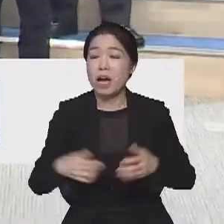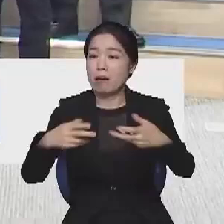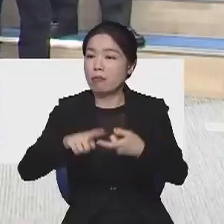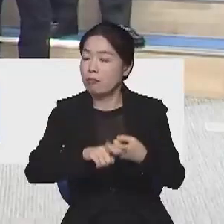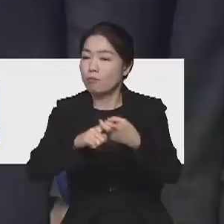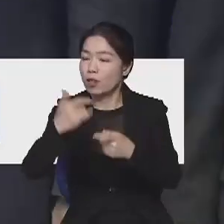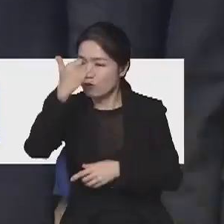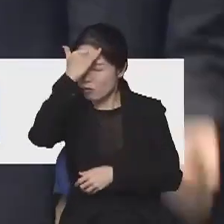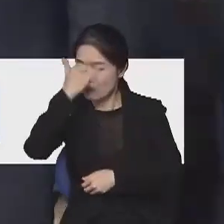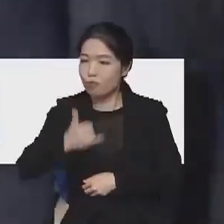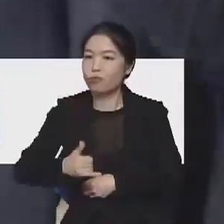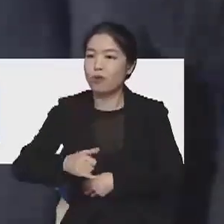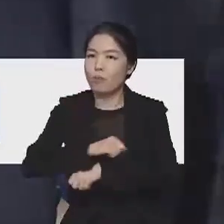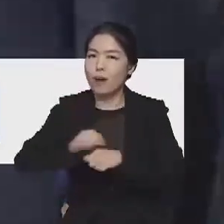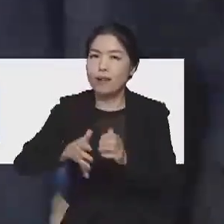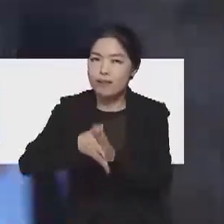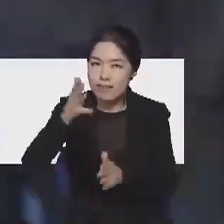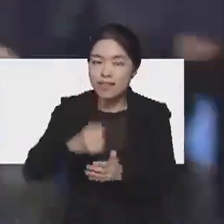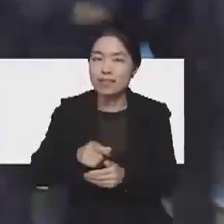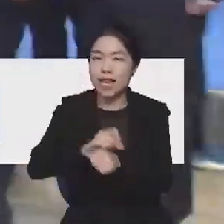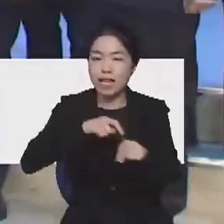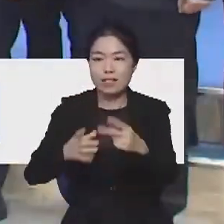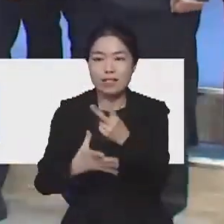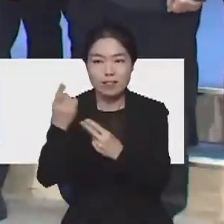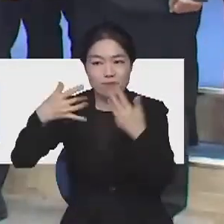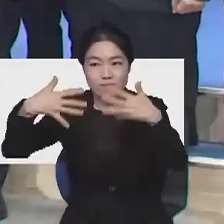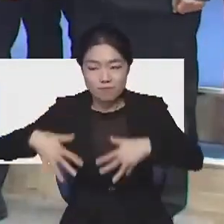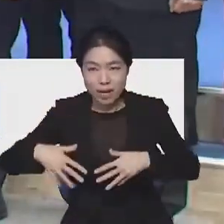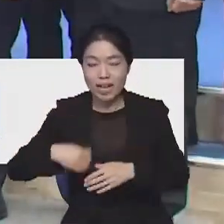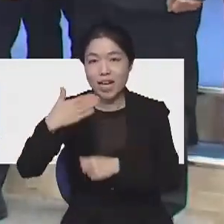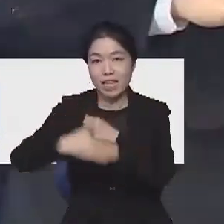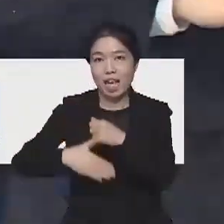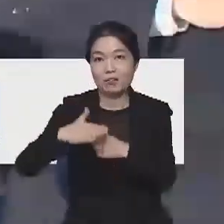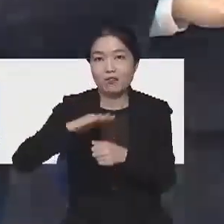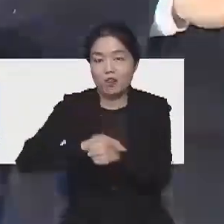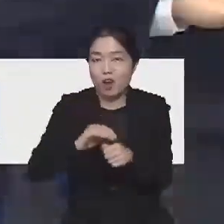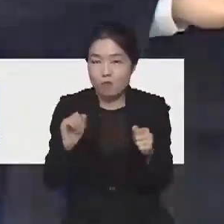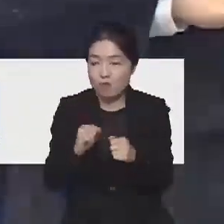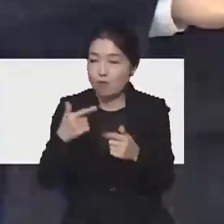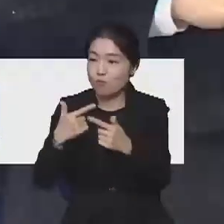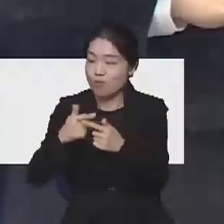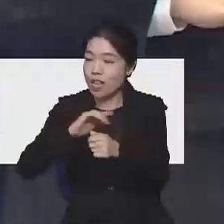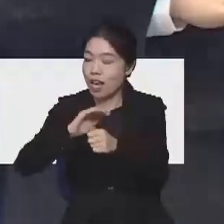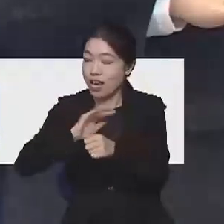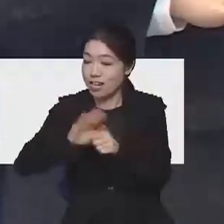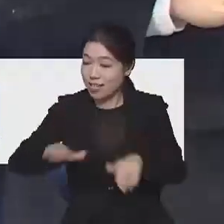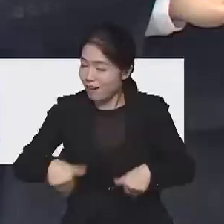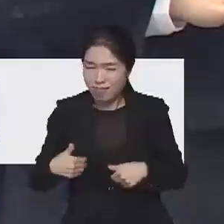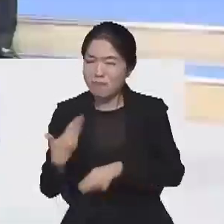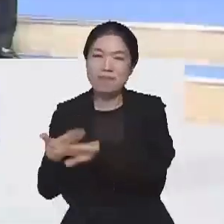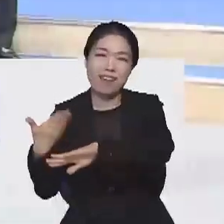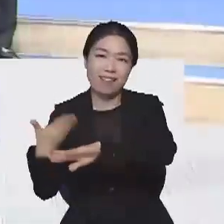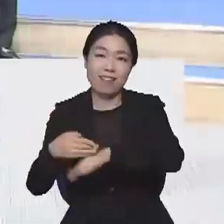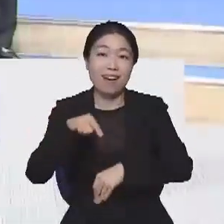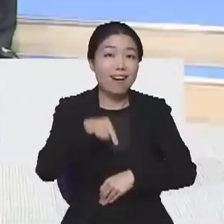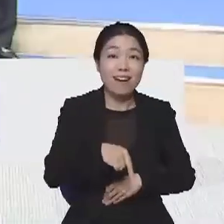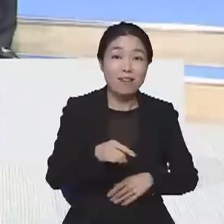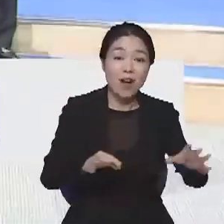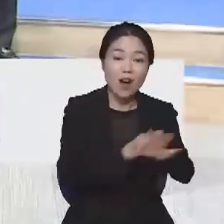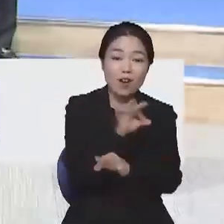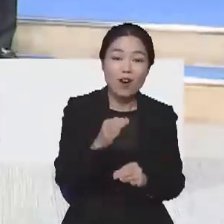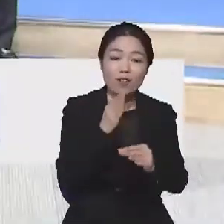구성하자는 충청권 메가시티나 행정통합을 전제로 한 대구 경북, 부산 경남 메가시티와는 다른 경제